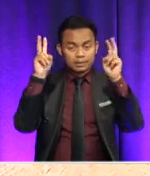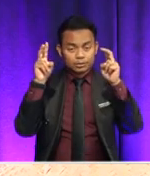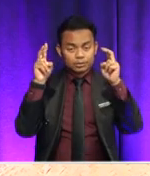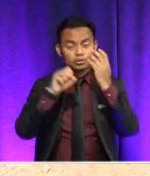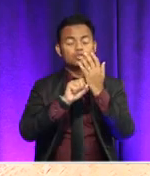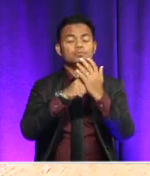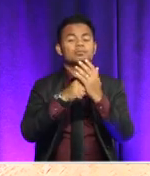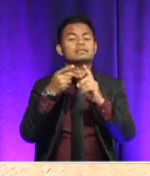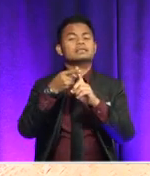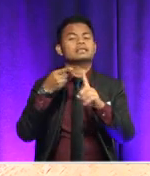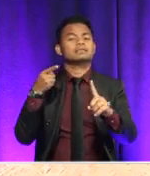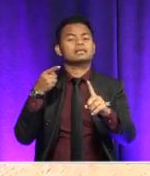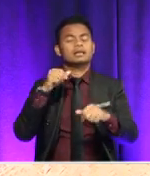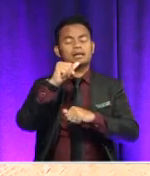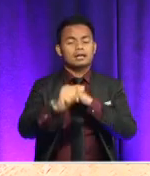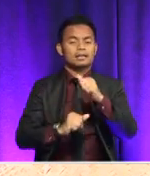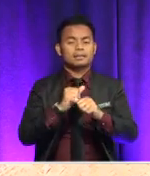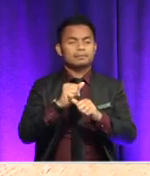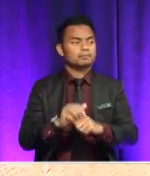alam jadi